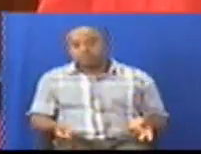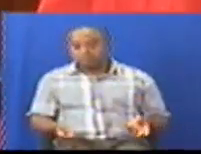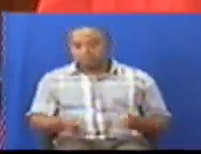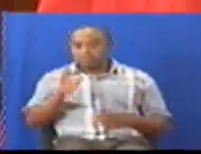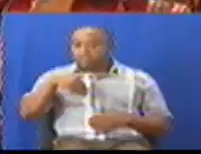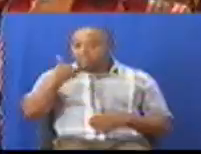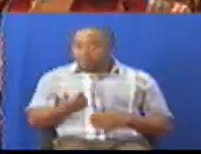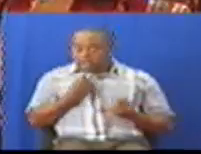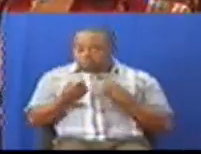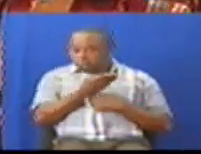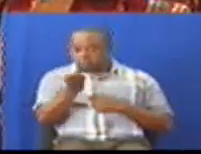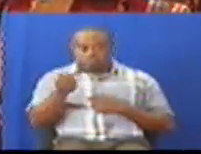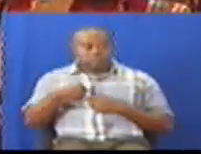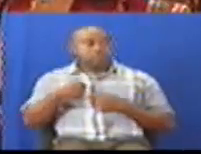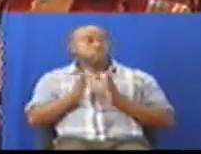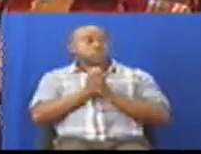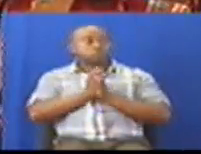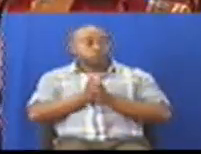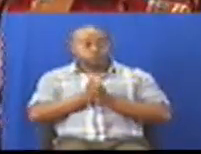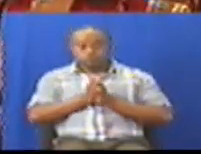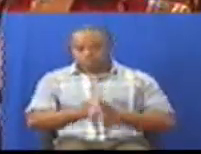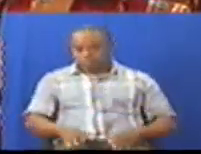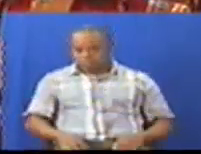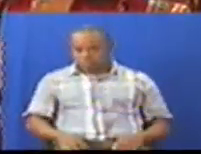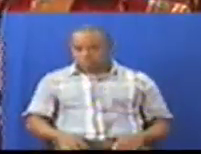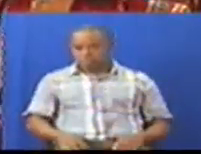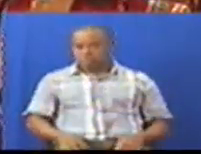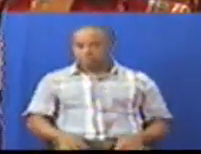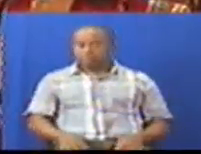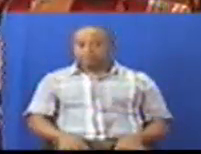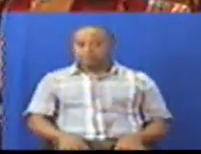hayo, Mheshimiwa Naibu Spika, nashukuru, naunga mkono hoja.